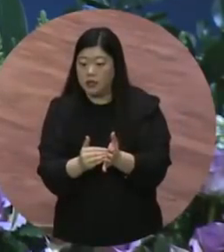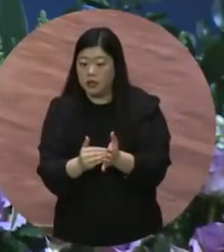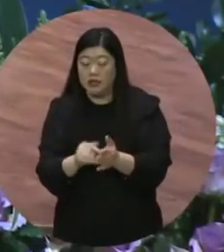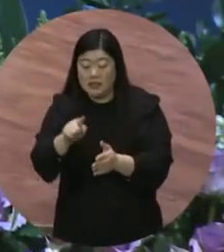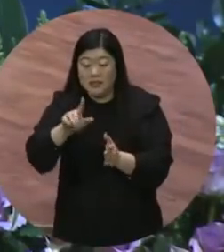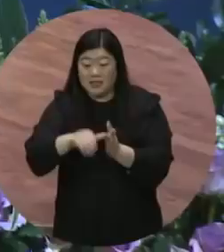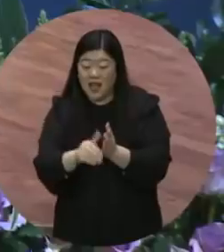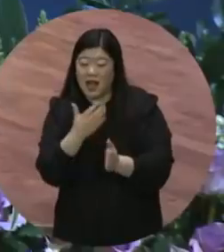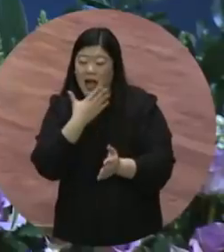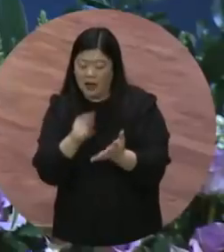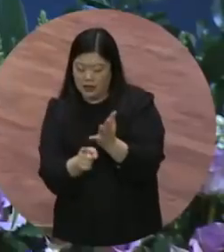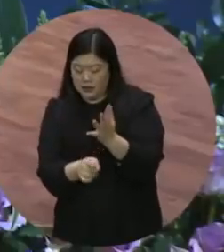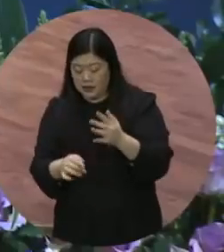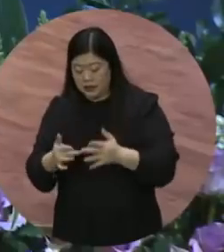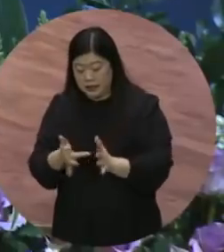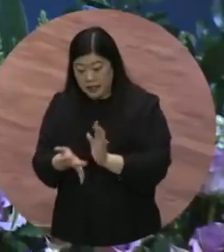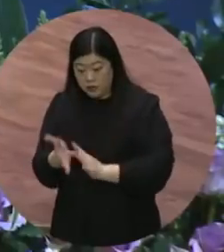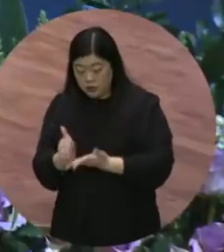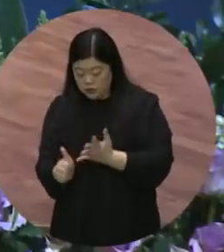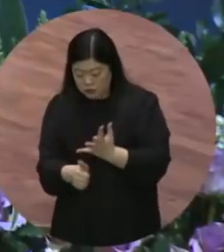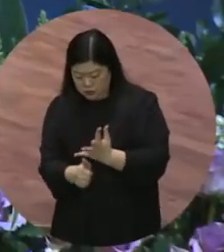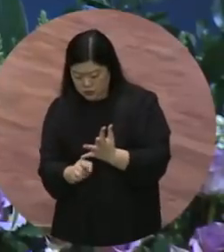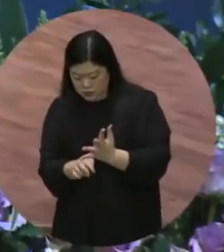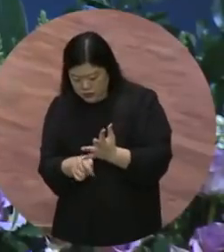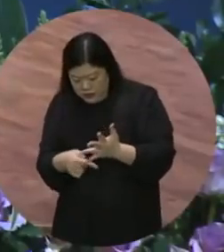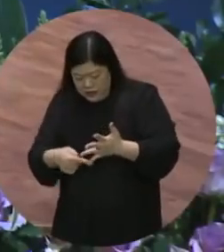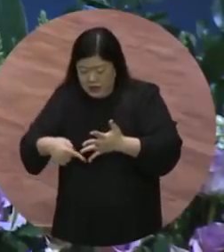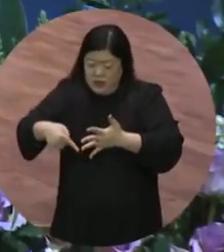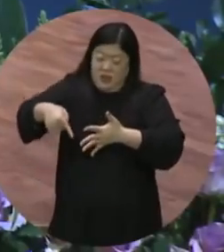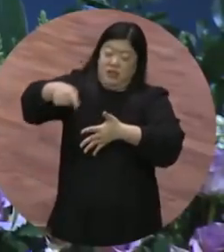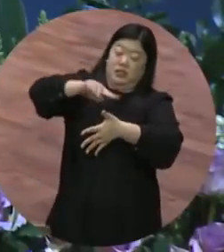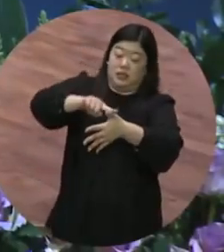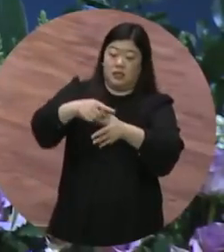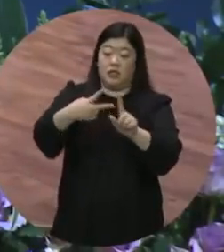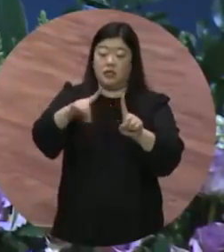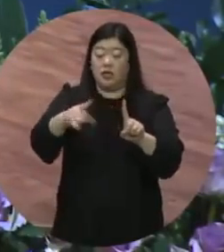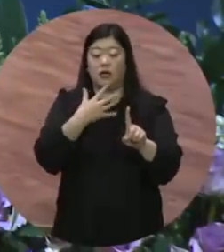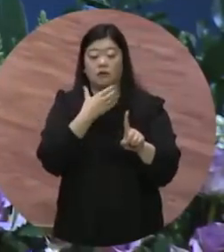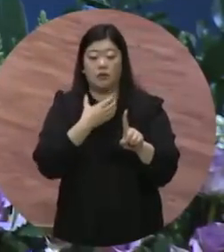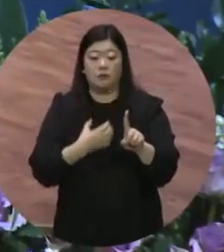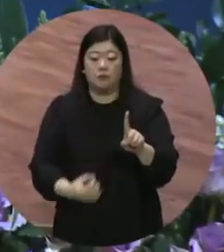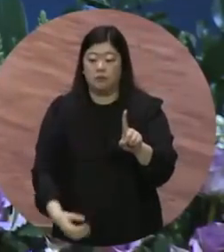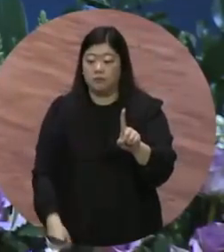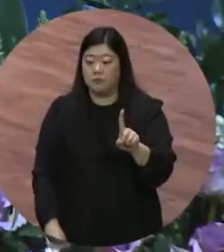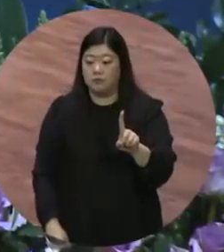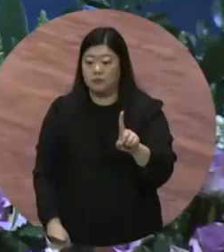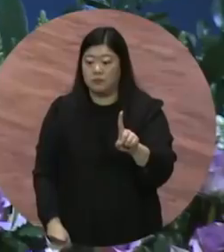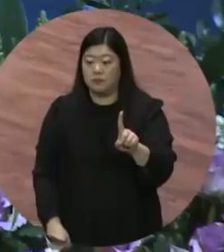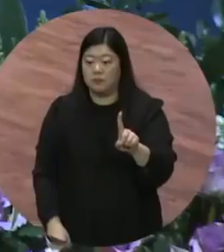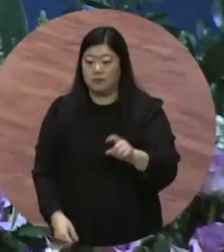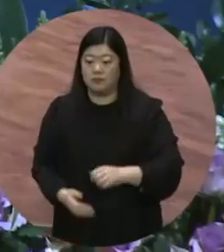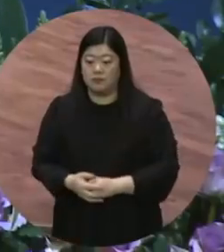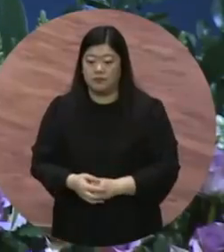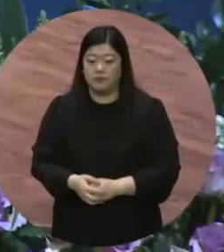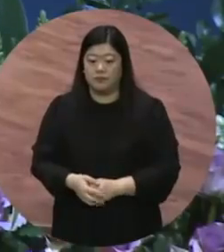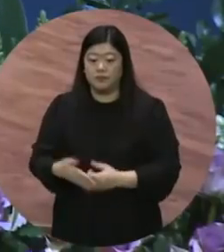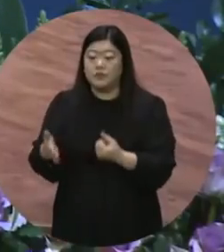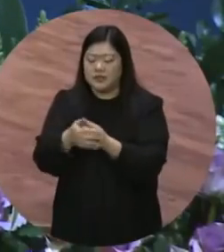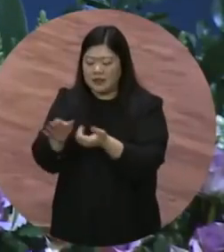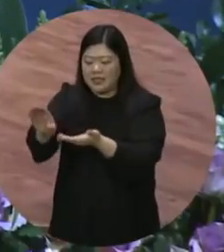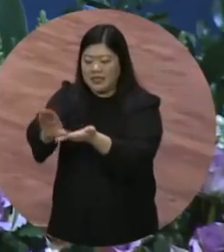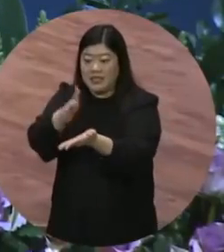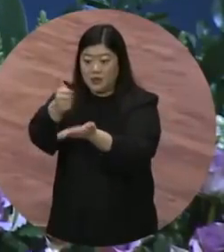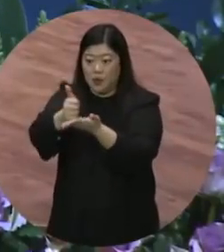해요? 첫 조상으로 부르셨다는 거예요. 그래서 마태복음 1장 1절에 그리스도의 족보를